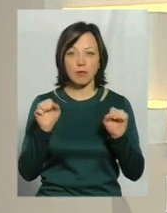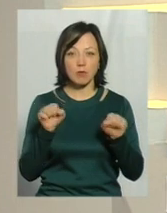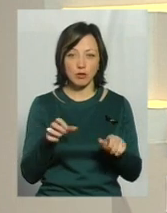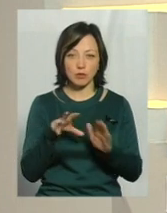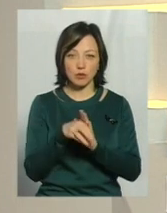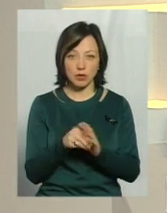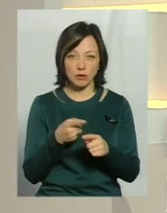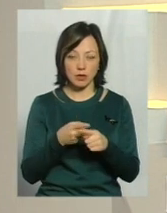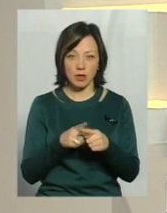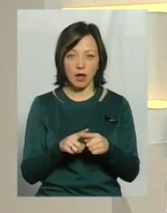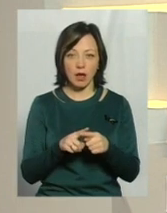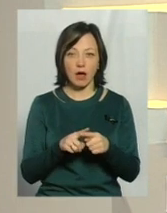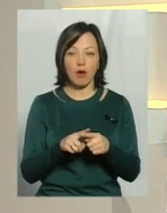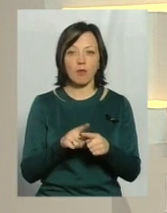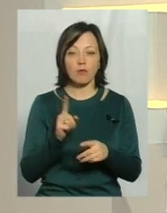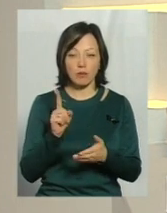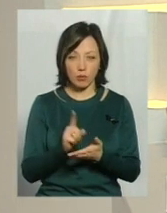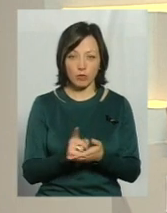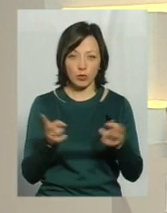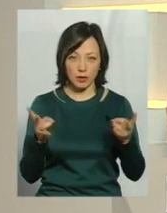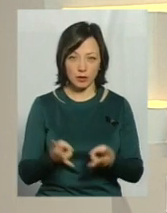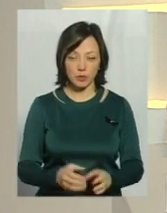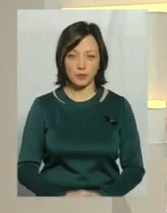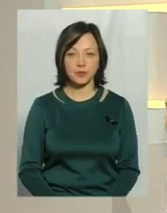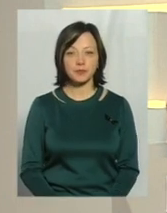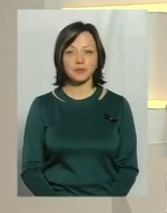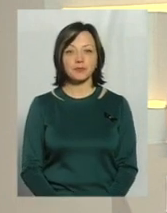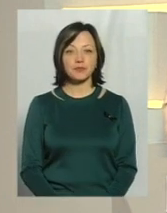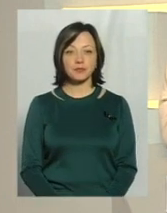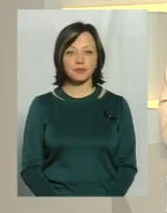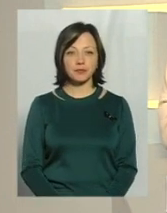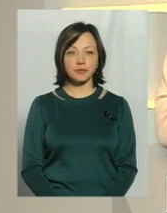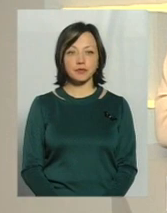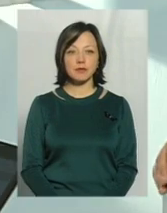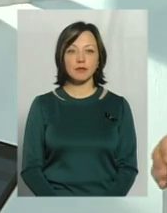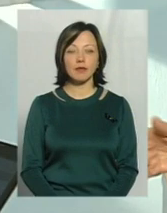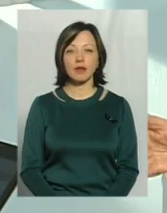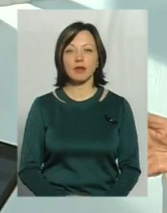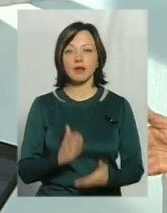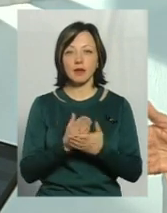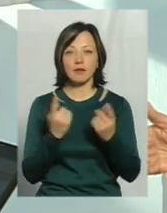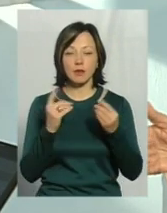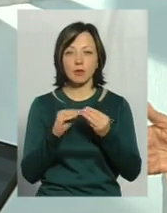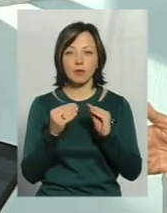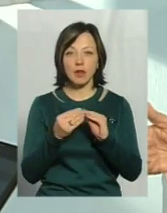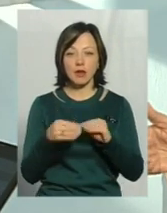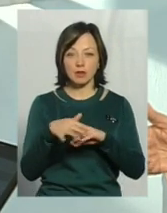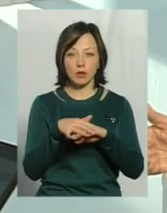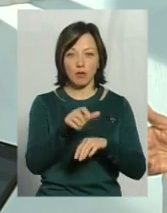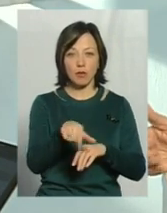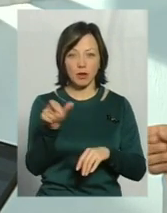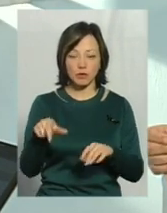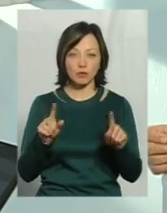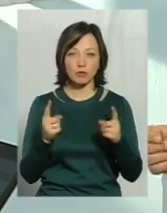до цього? Абсолютно. Не можемо, а мусимо. Потрібно. Потрібно, так. І в тому, до речі, є дуже велика проблема. У нас проблема з громадськістю, тому